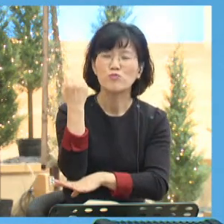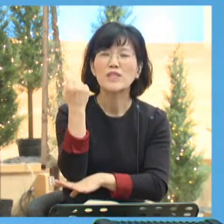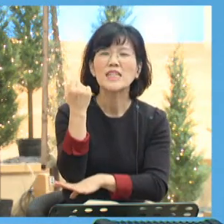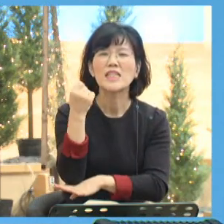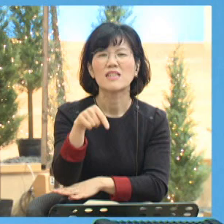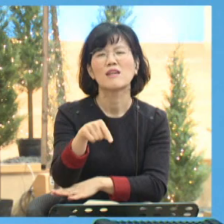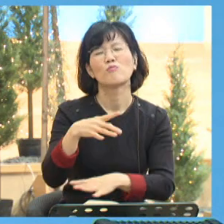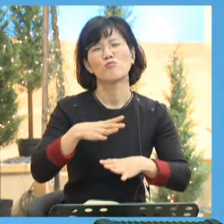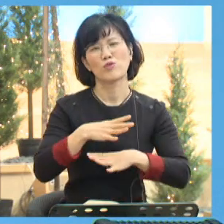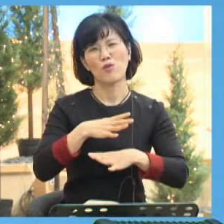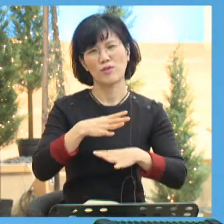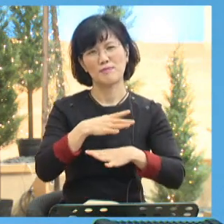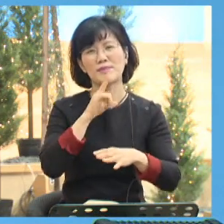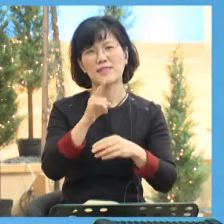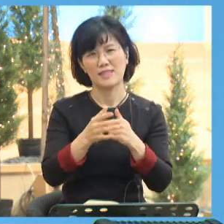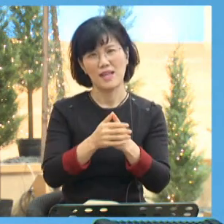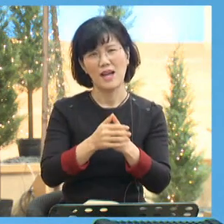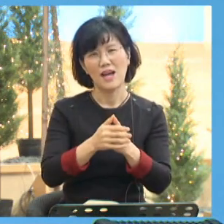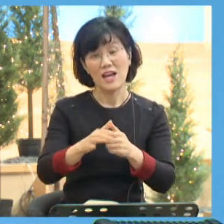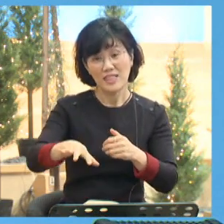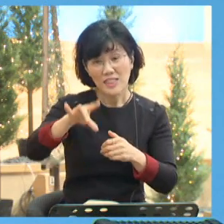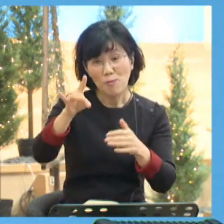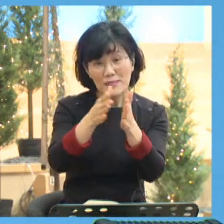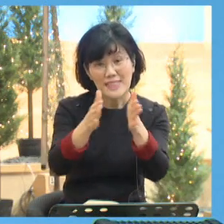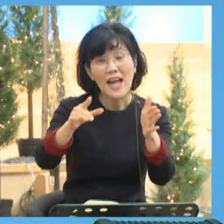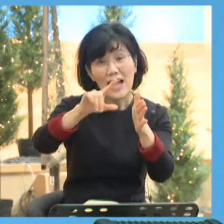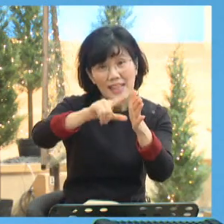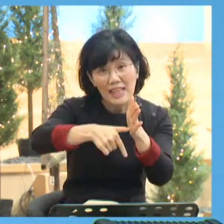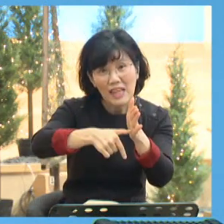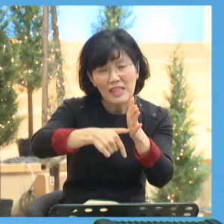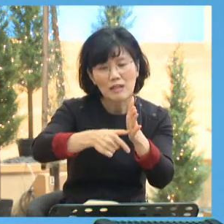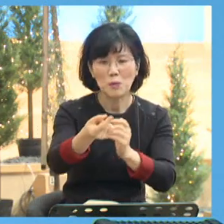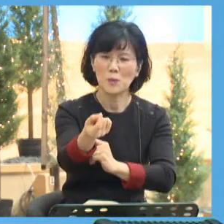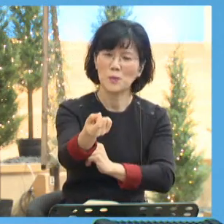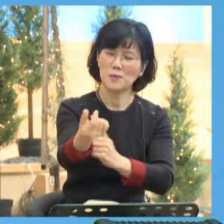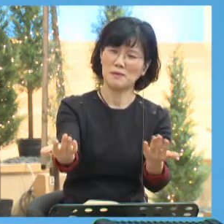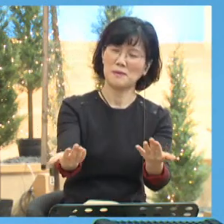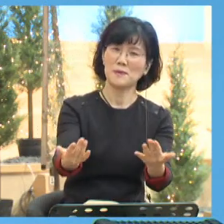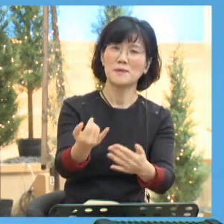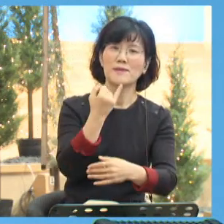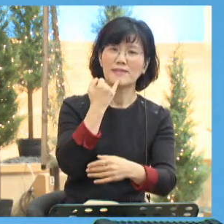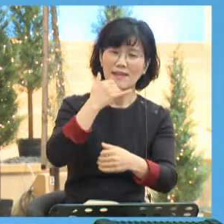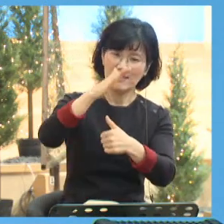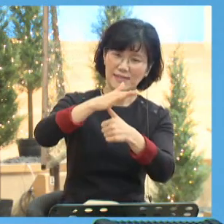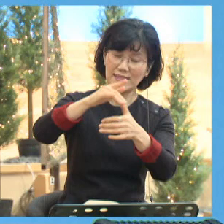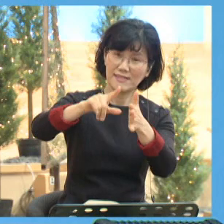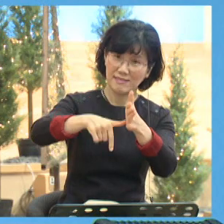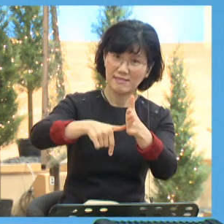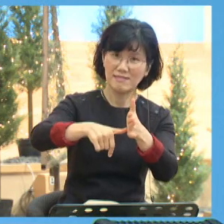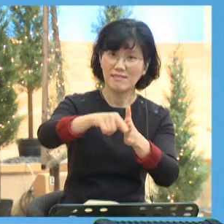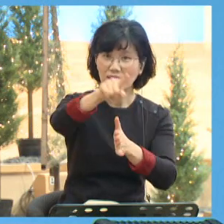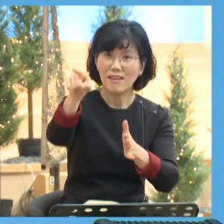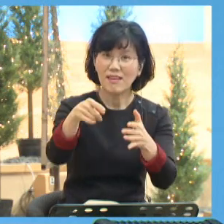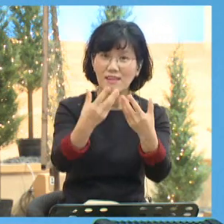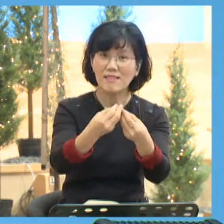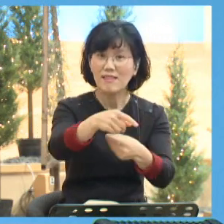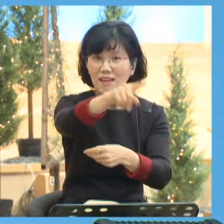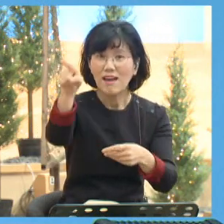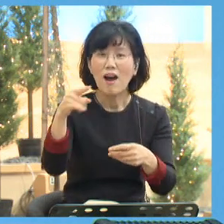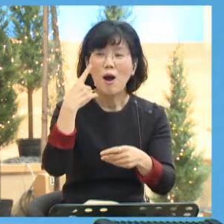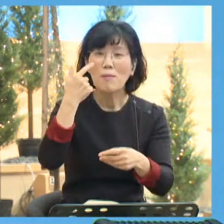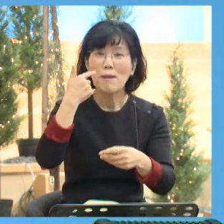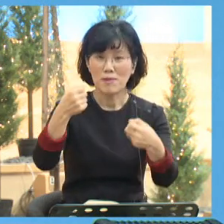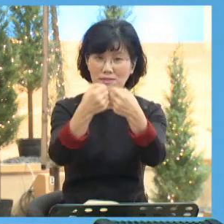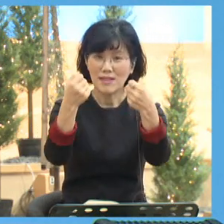이렇게 무서운 거예요 비록 처음에 시작할때는 사설 수 있어요 어린 시절의 여러분 솔직히 말해서 마 아버지가 싸우는거